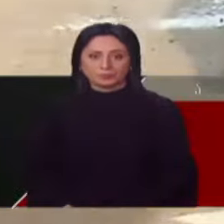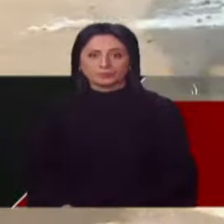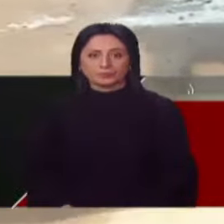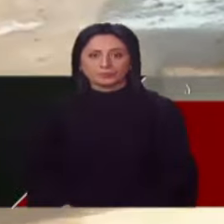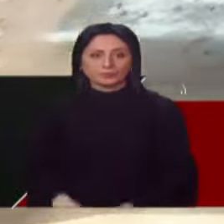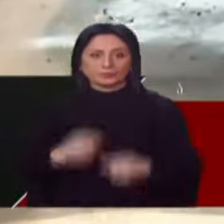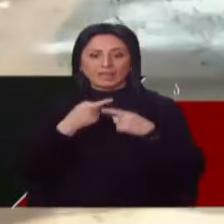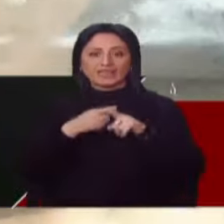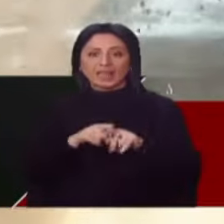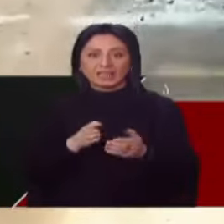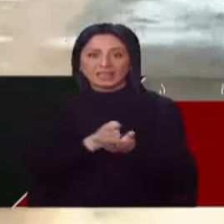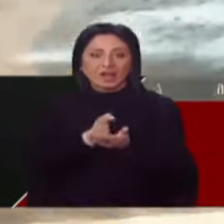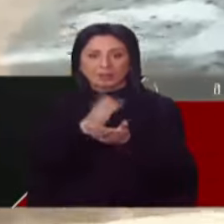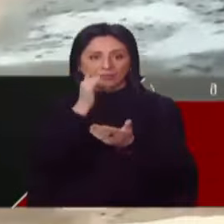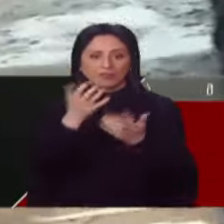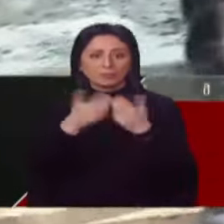ვერანაირი ტექნიკა ვერ უდგები